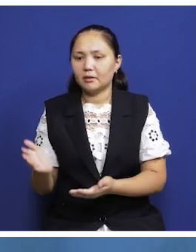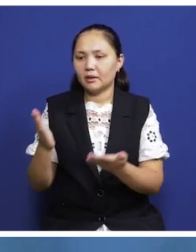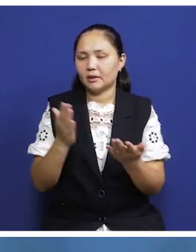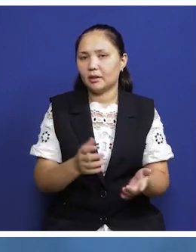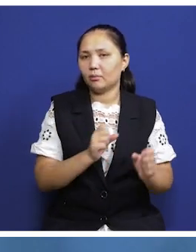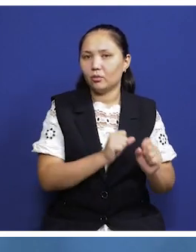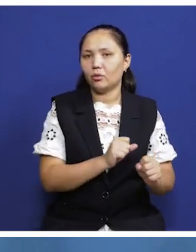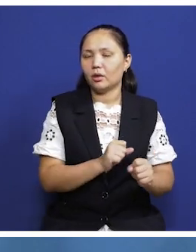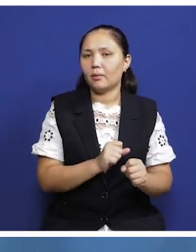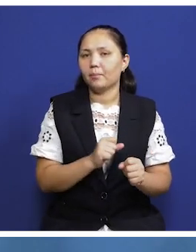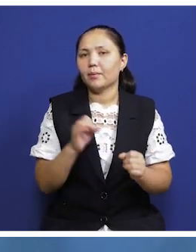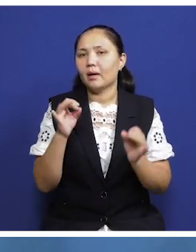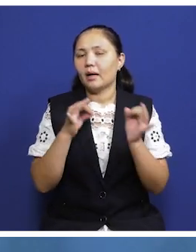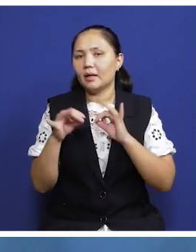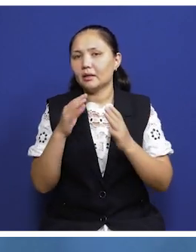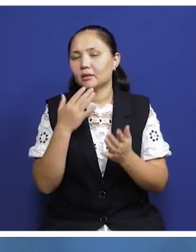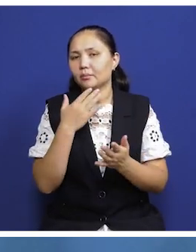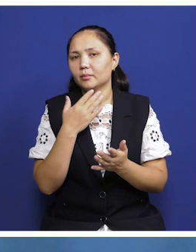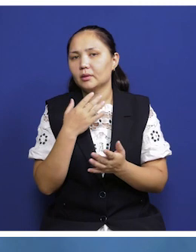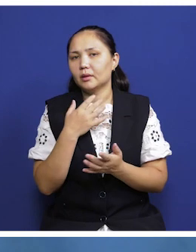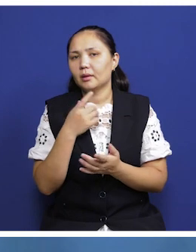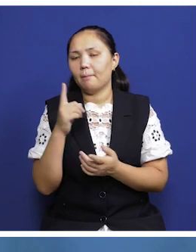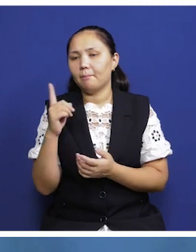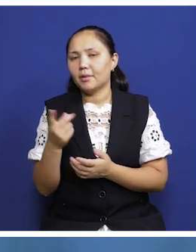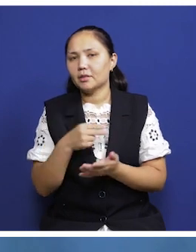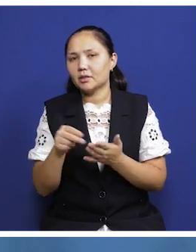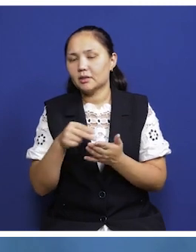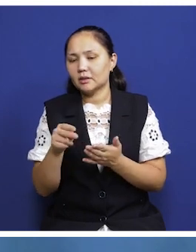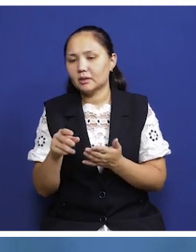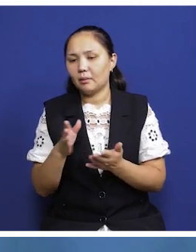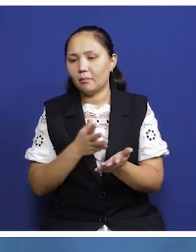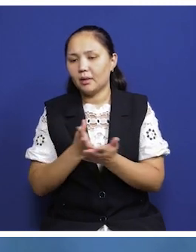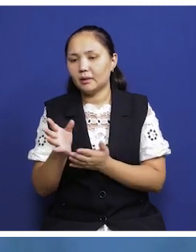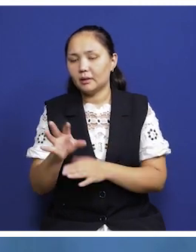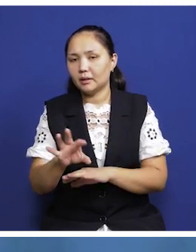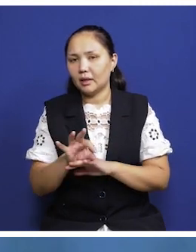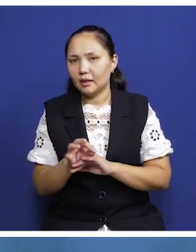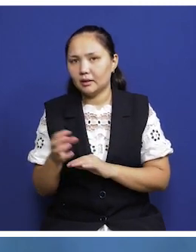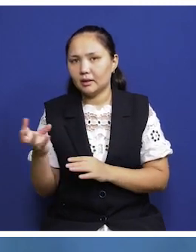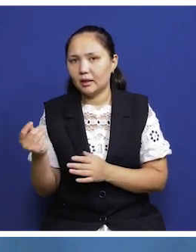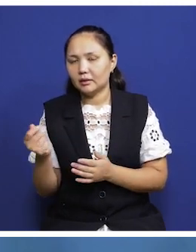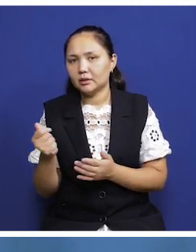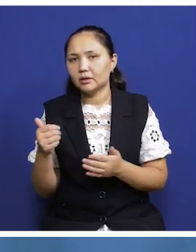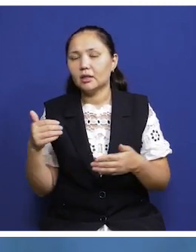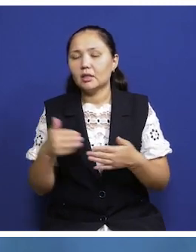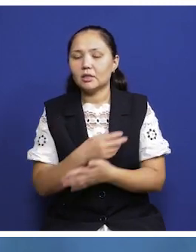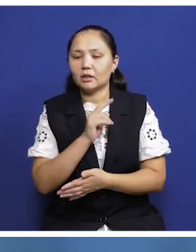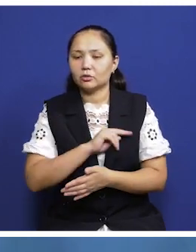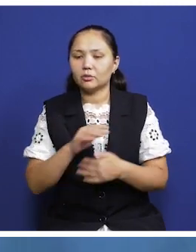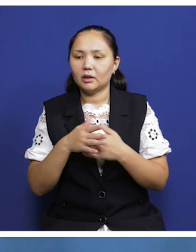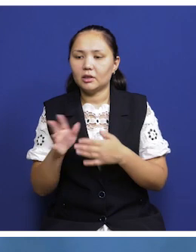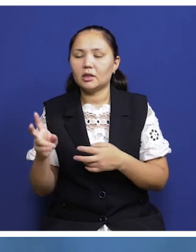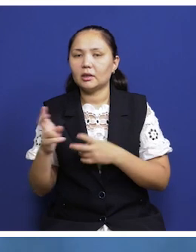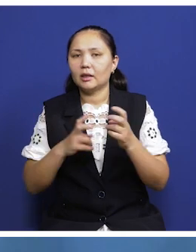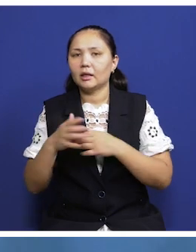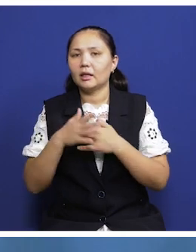менде бірінші салықтарды осы менде бағытта түсіріп, екінші мен мынандай жаңа жұмыс орындарын ашамын, жаңа компанияны